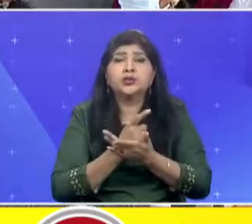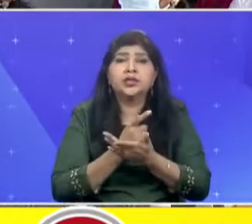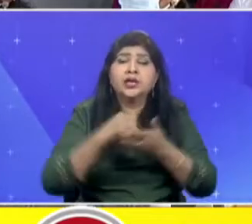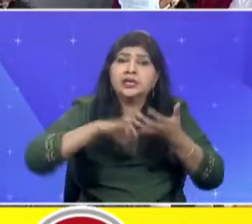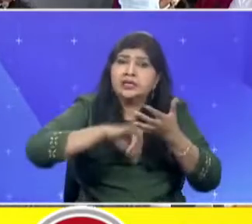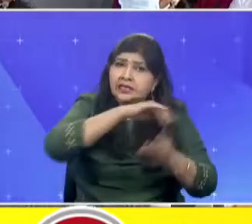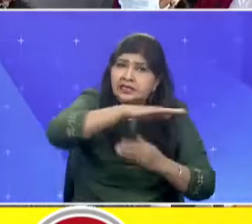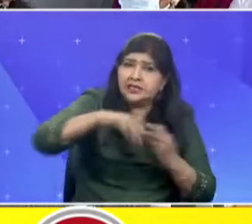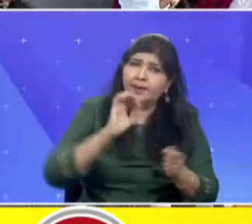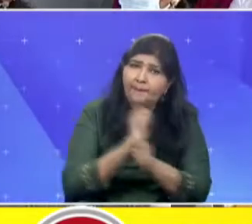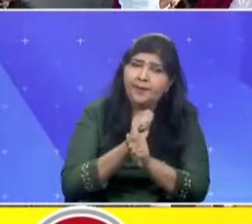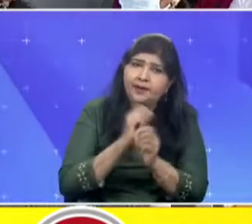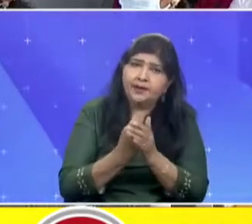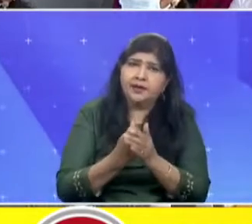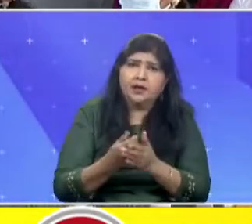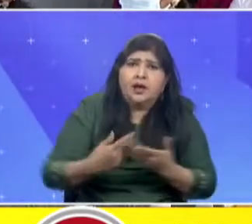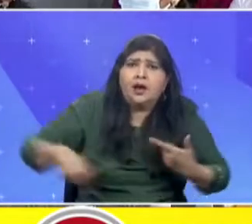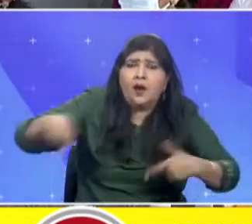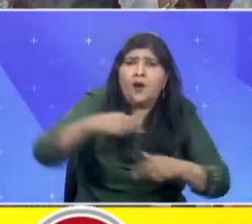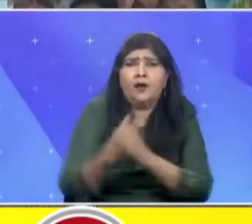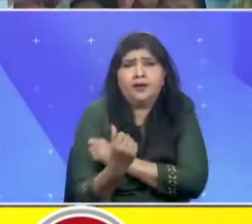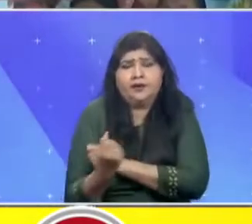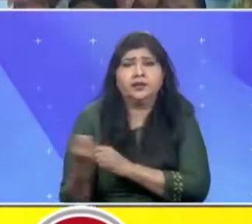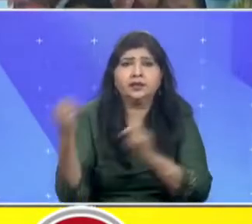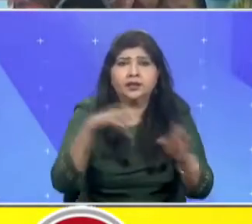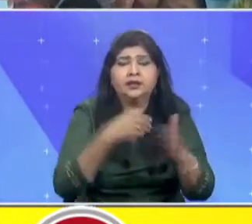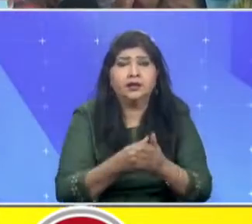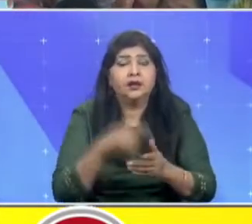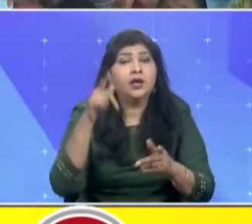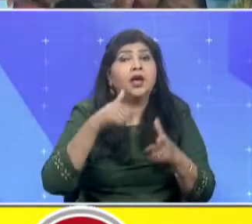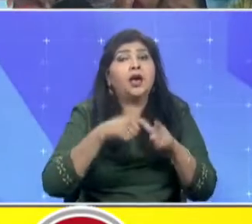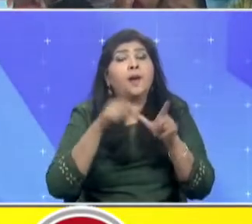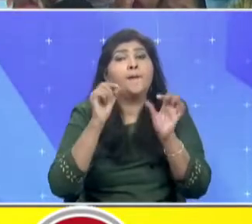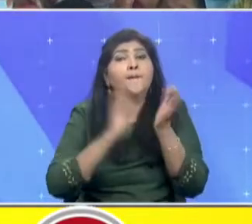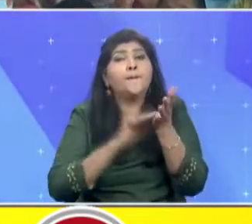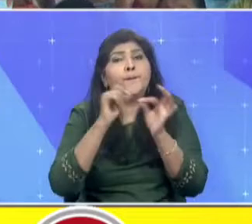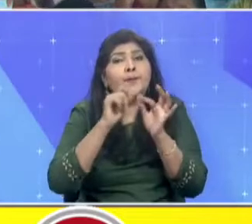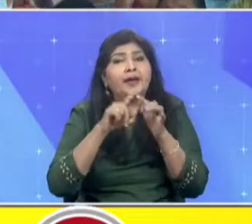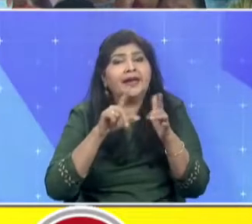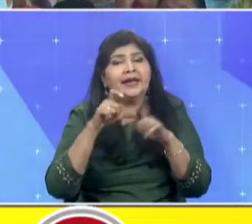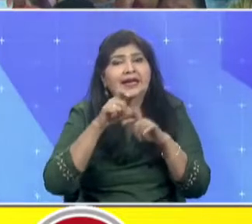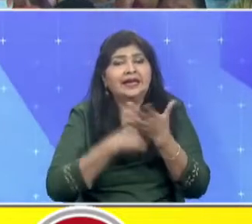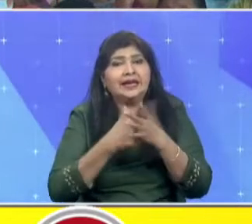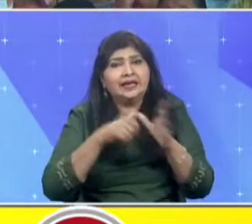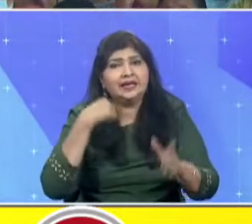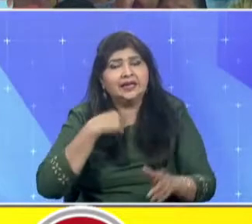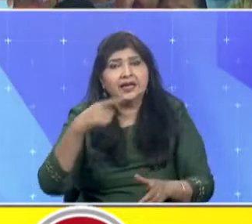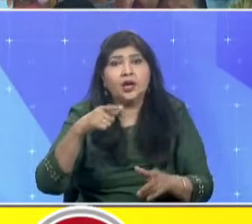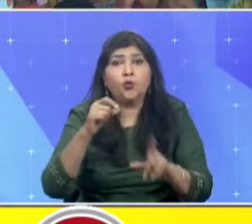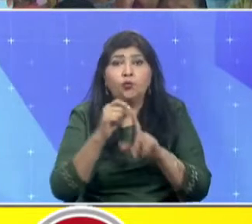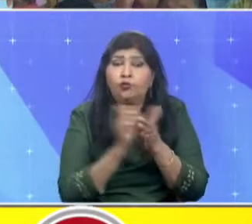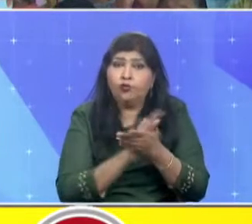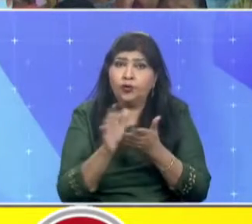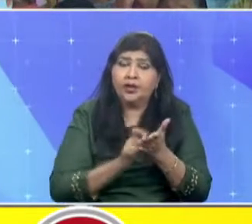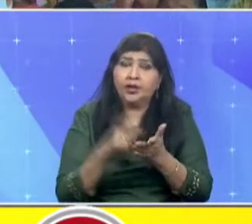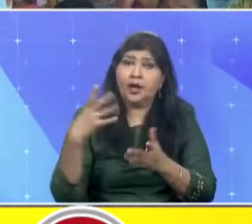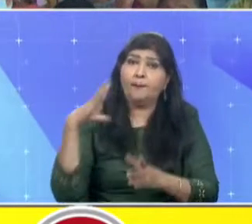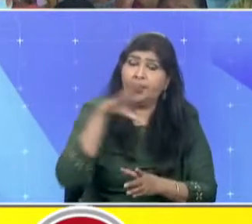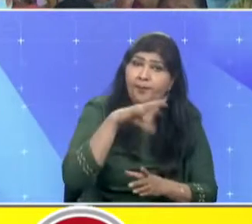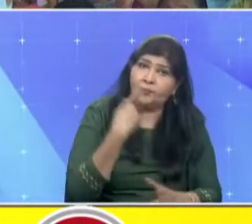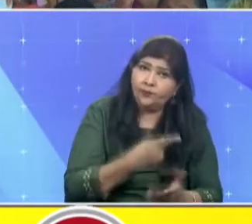के सशक्तिकरण के प्रयास किए। हमें बाबा साहब आम्बेडकर के कार्यों में भी महात्मा फुले के